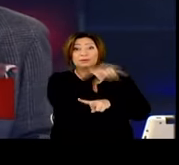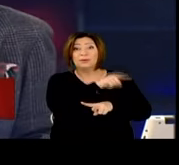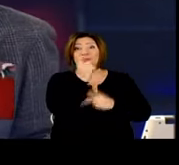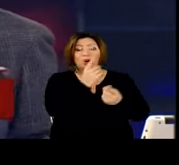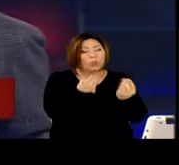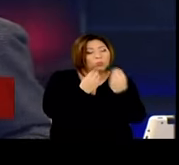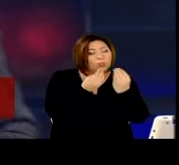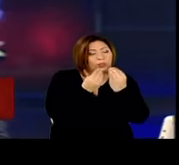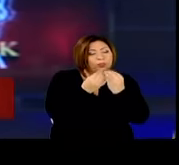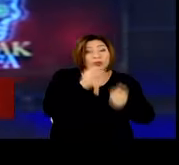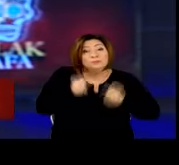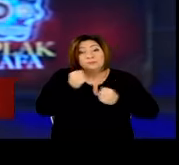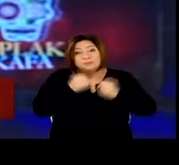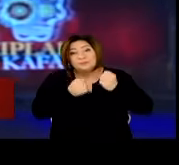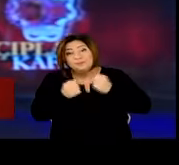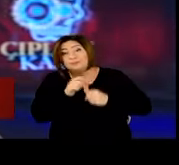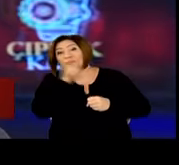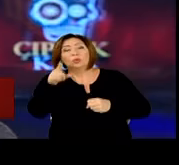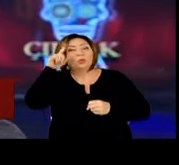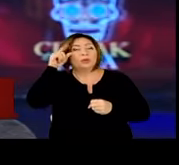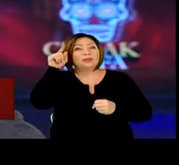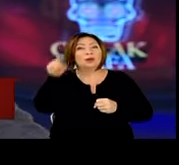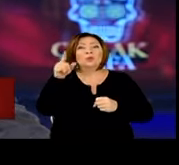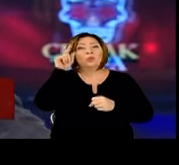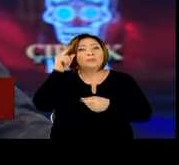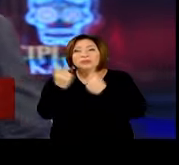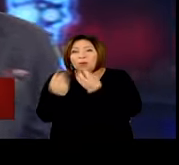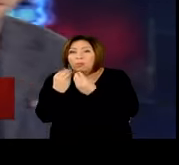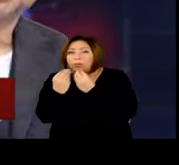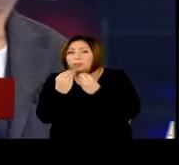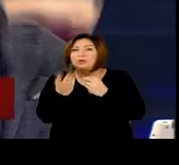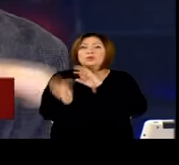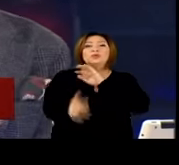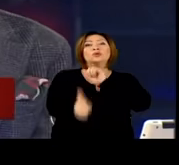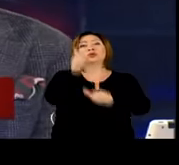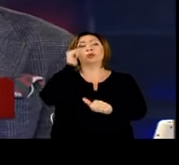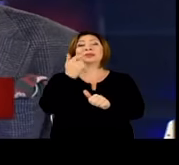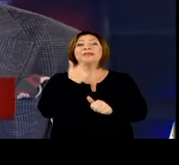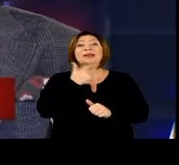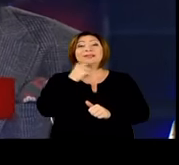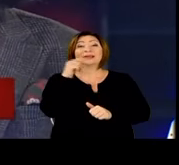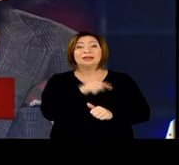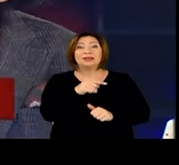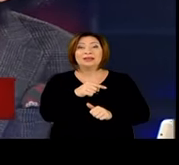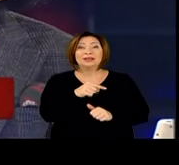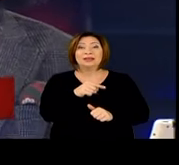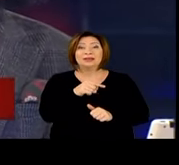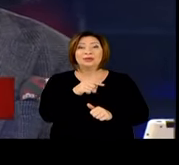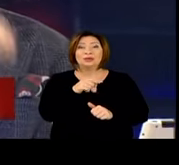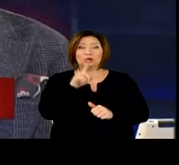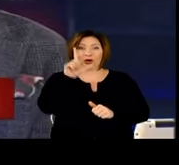bir şeyler atıştır. Koştur öbür Yunan'a. Yunan'dan bir şeyler atıştır. Dön tatlıyı ondan sonra tekrar